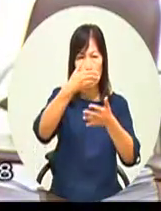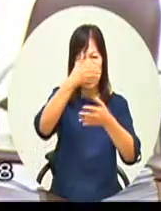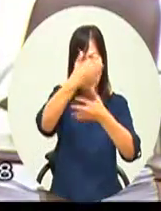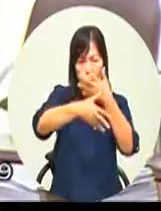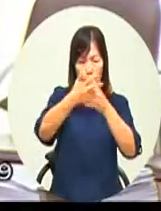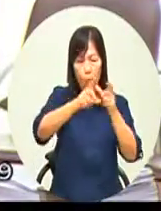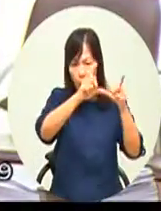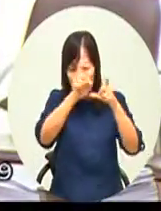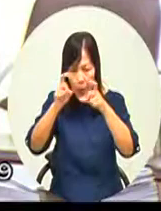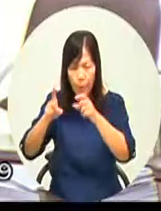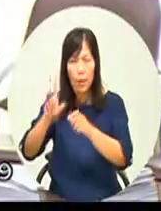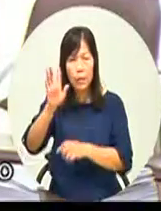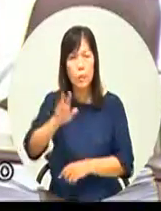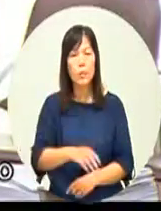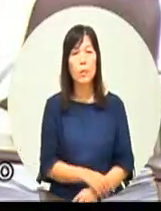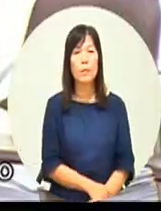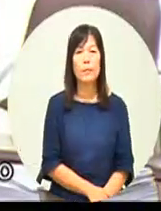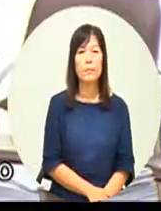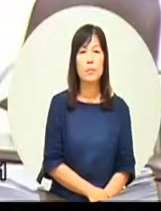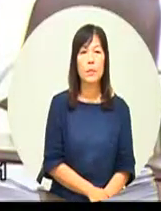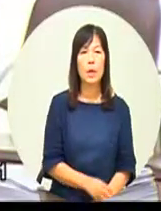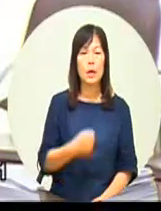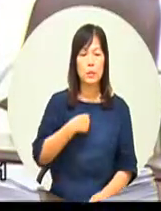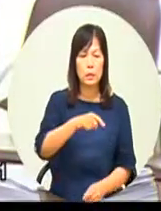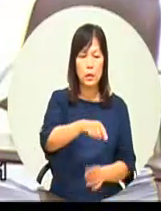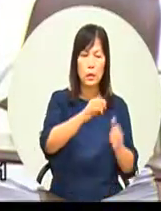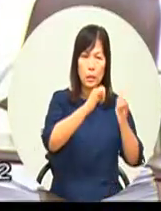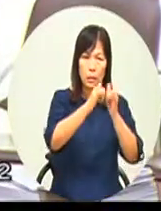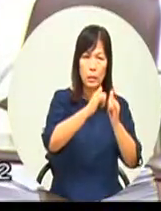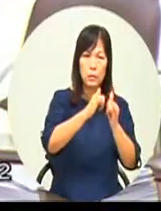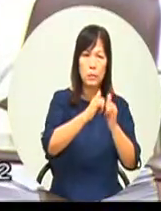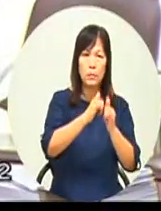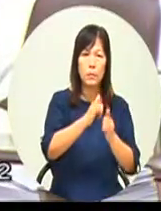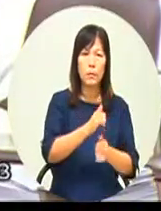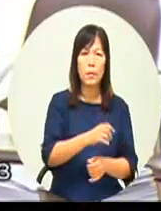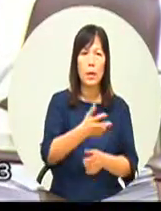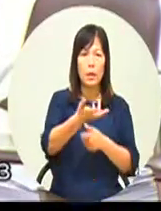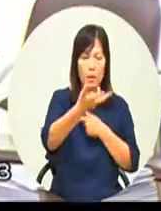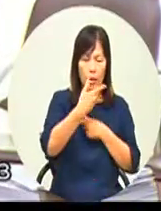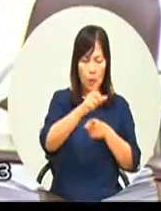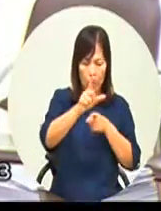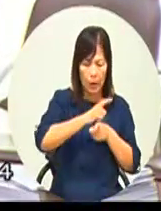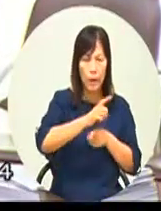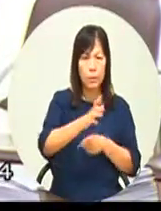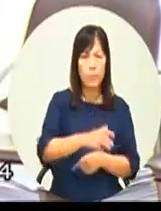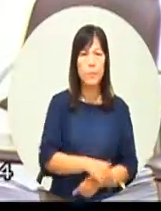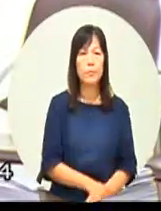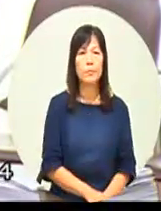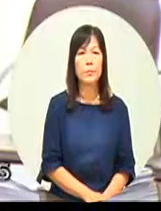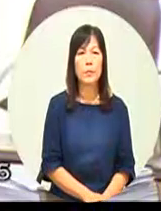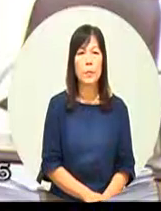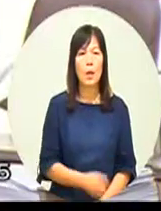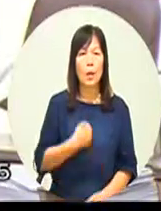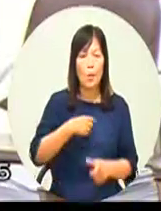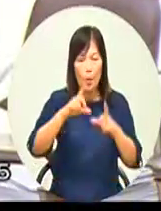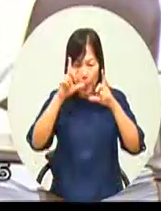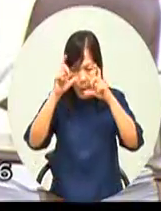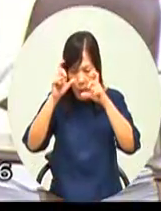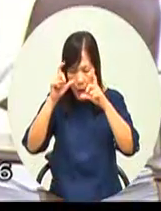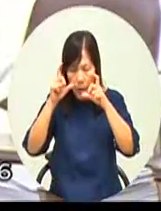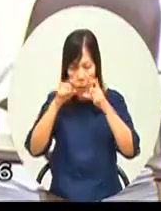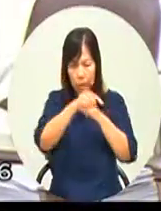照，那这个画面是我们的市民朋友也赖给我，那我照的跟他的也